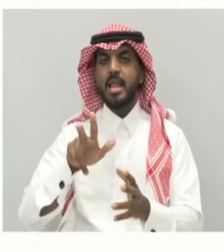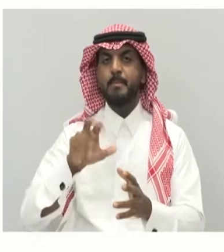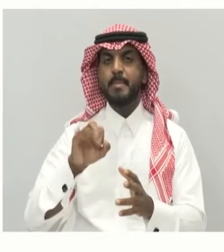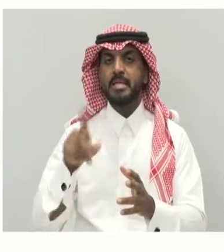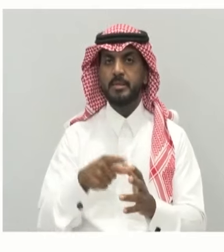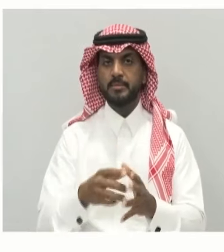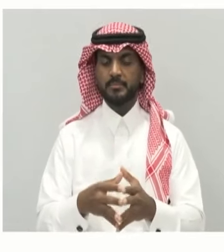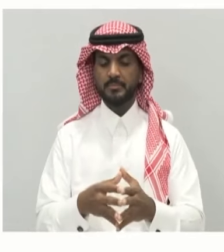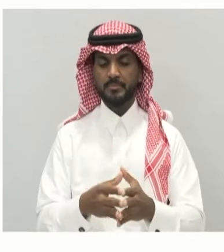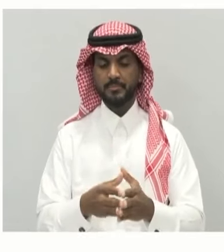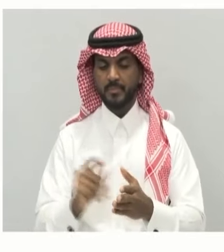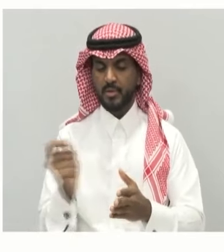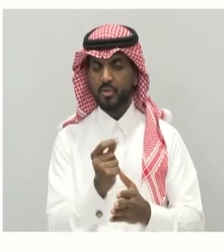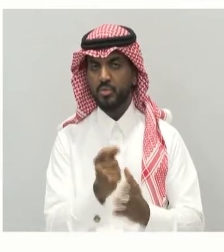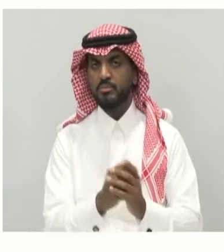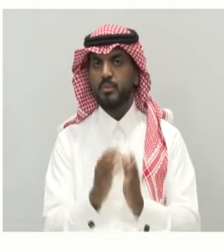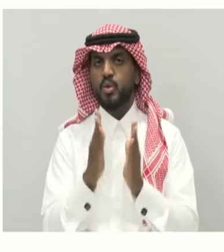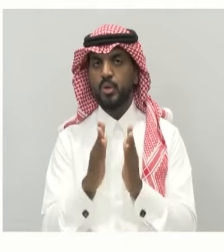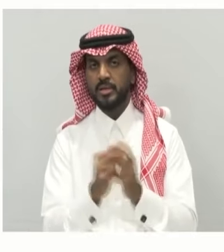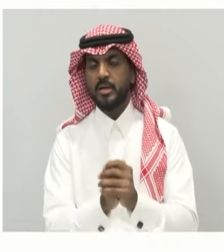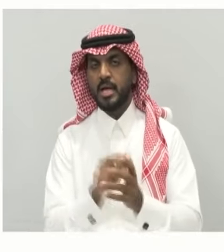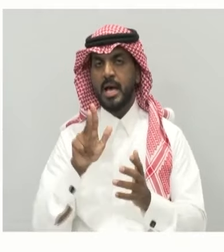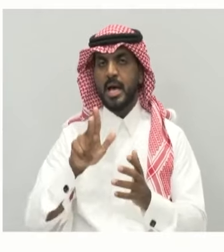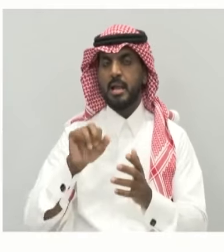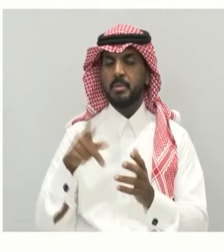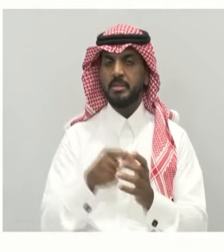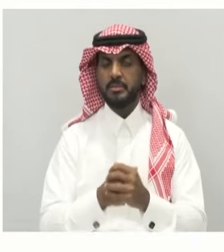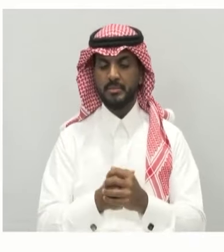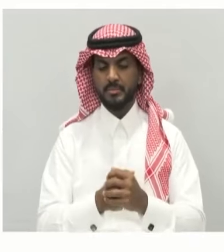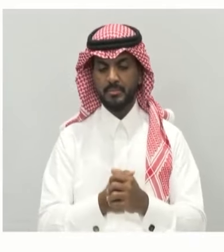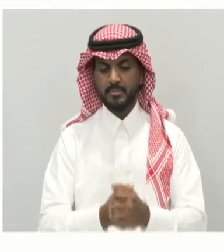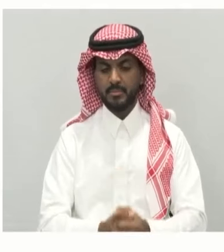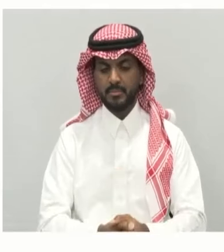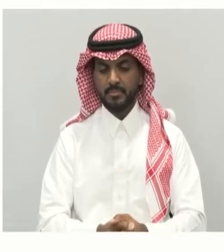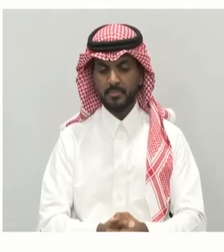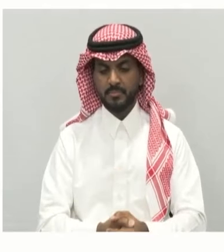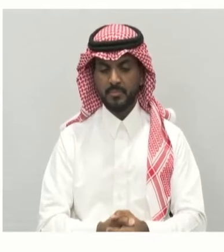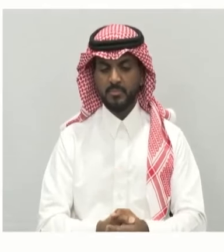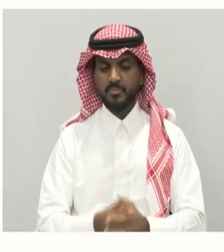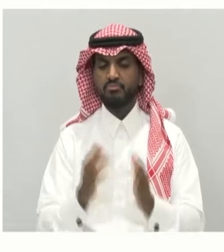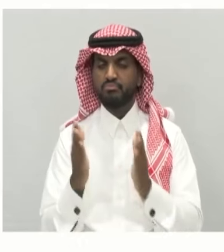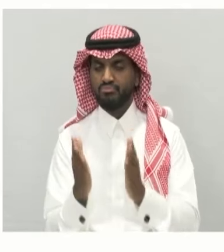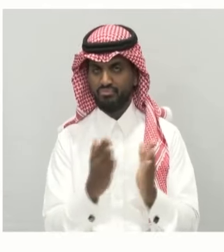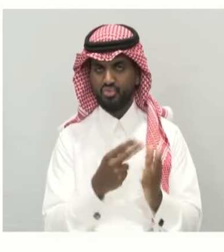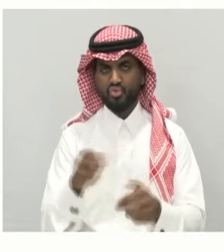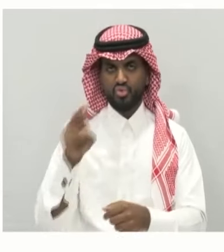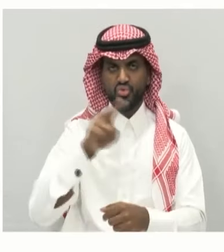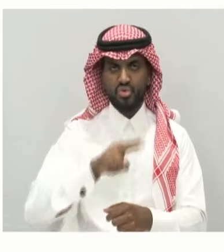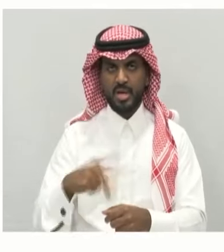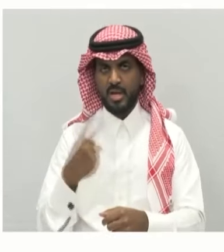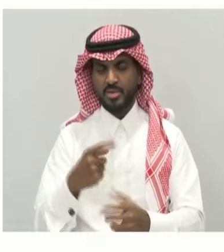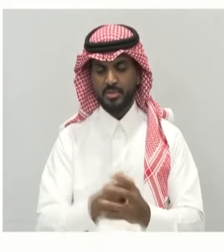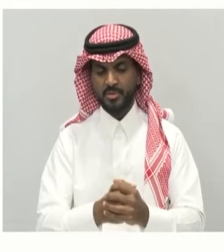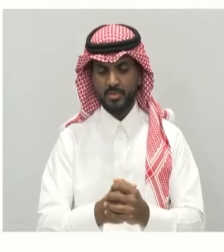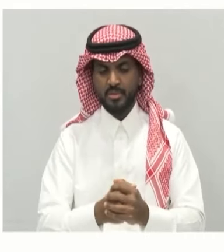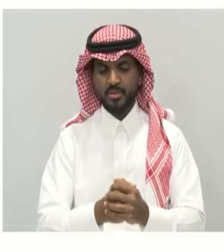بارك الله فيكم اذا نكتب الوحده هي المتر بارك الله فيكم ننتقل الى السؤال العاشر